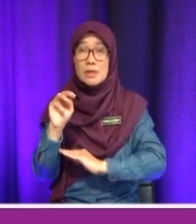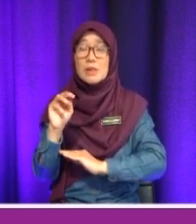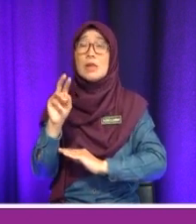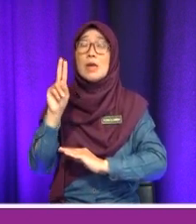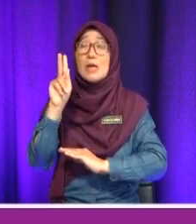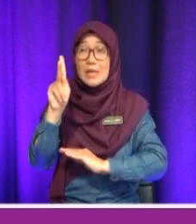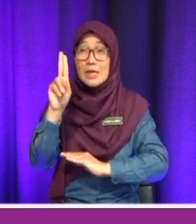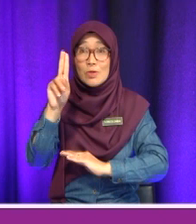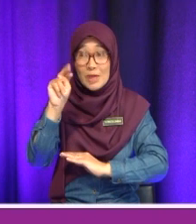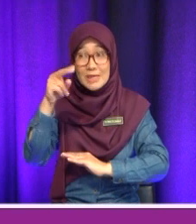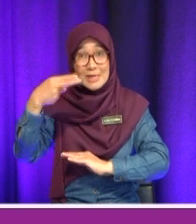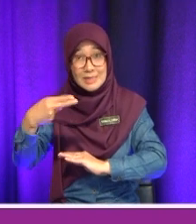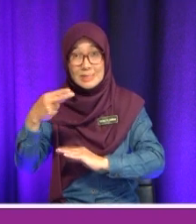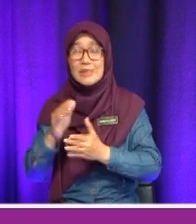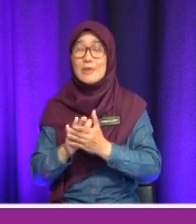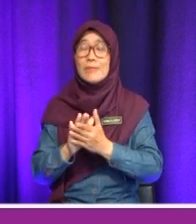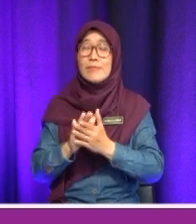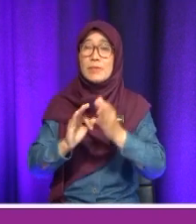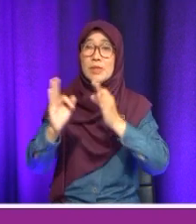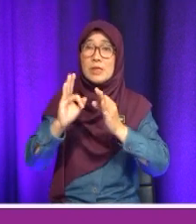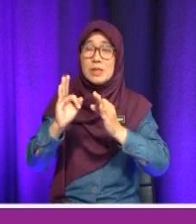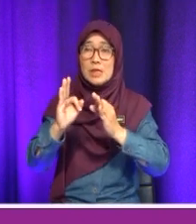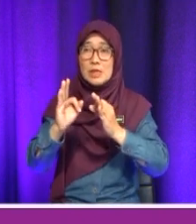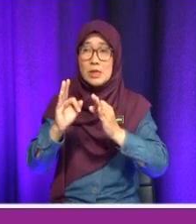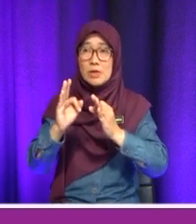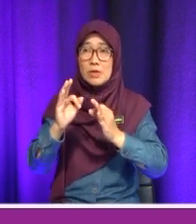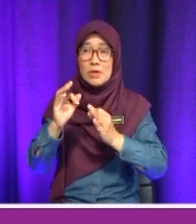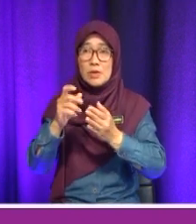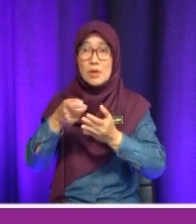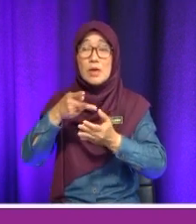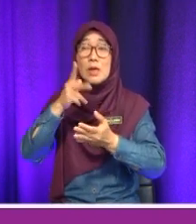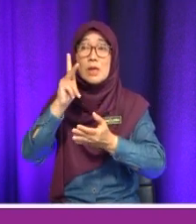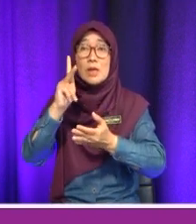dan juga kalau gelas kuning berada di bagian kiri tentang